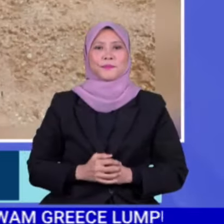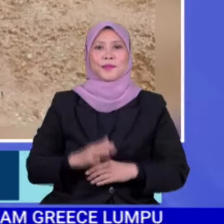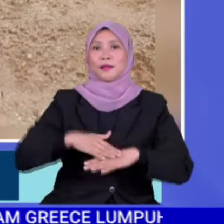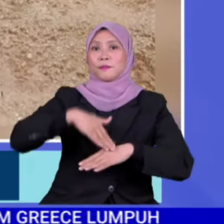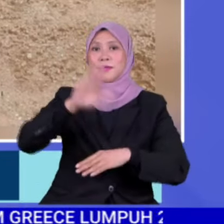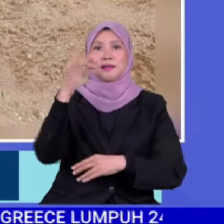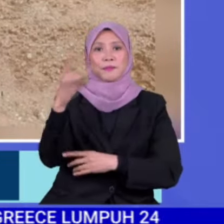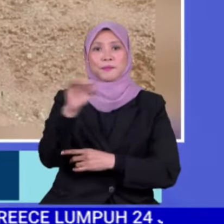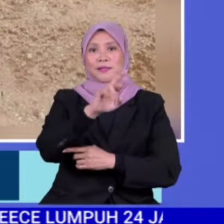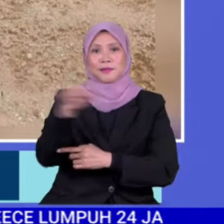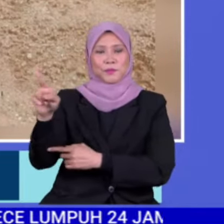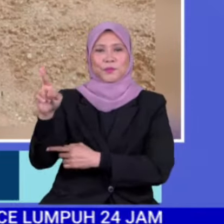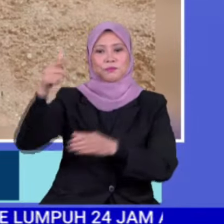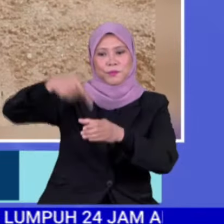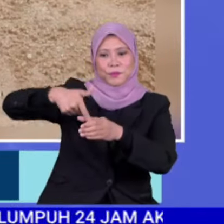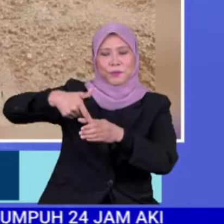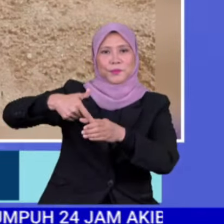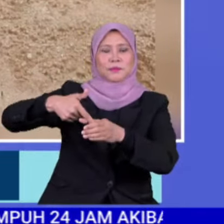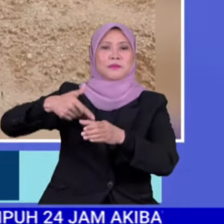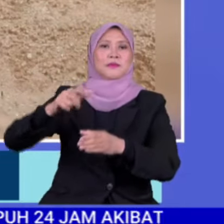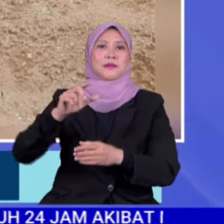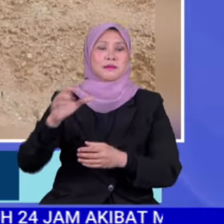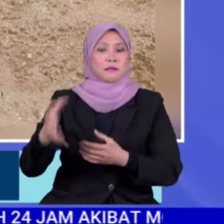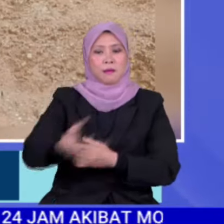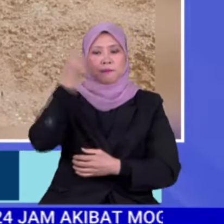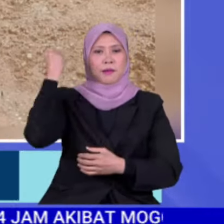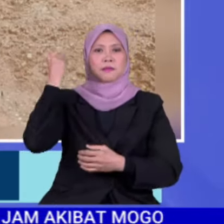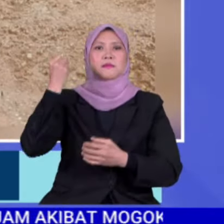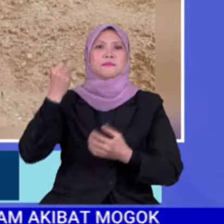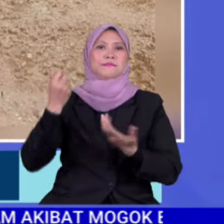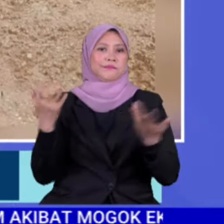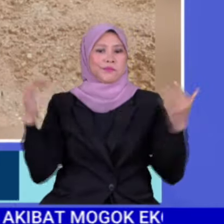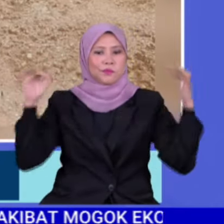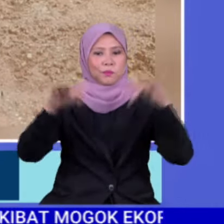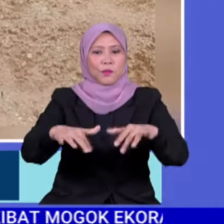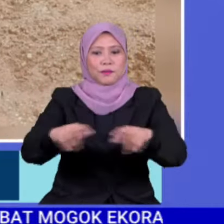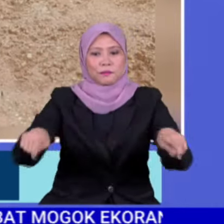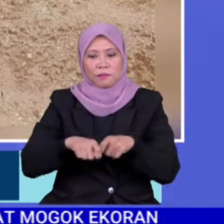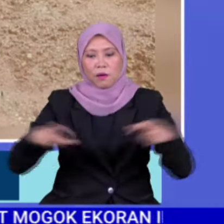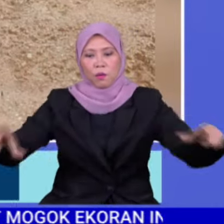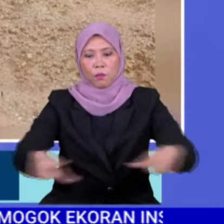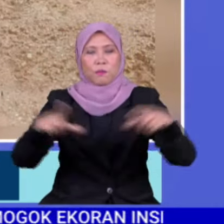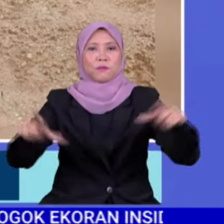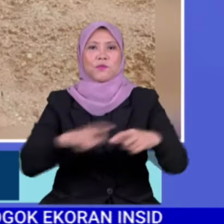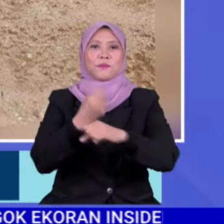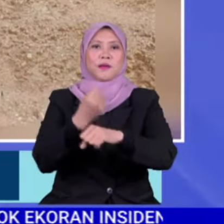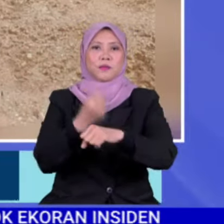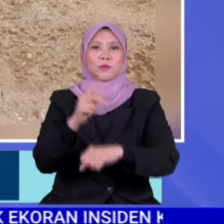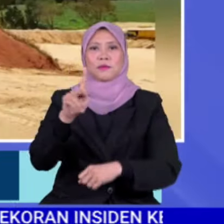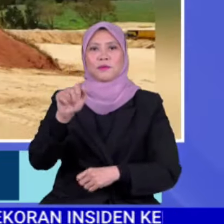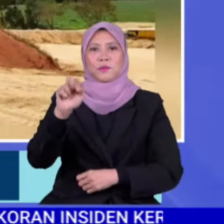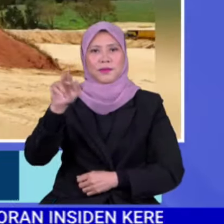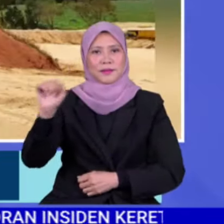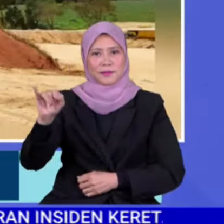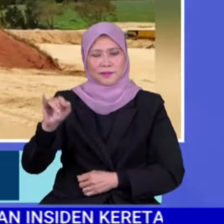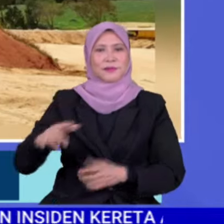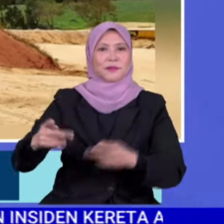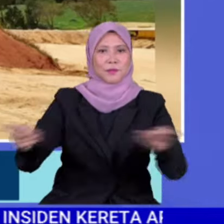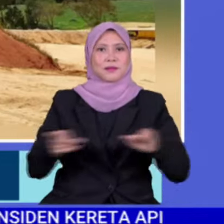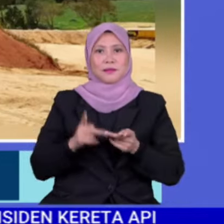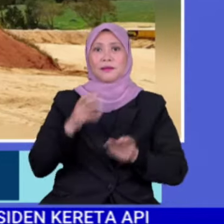Lebih 18,000 liter diesel dirampas dalam serbuan berasingan di kawasan perlombongan Batu Kuari sekitar Ipoh.